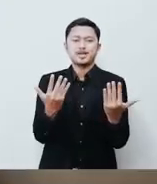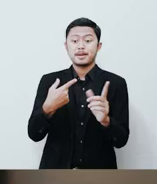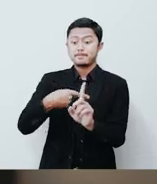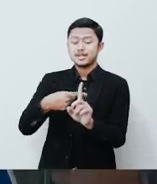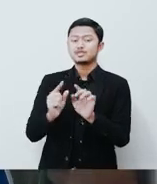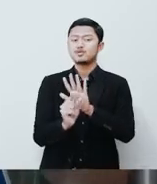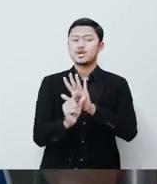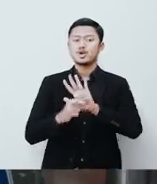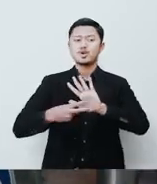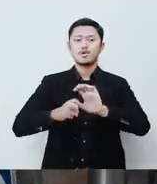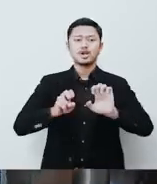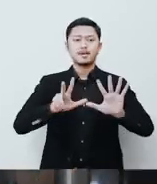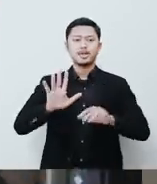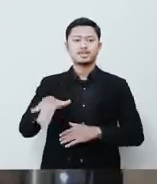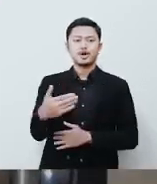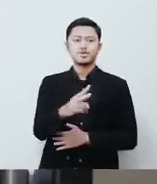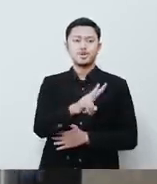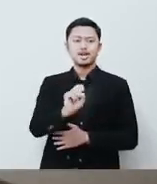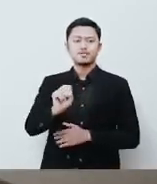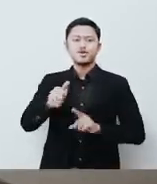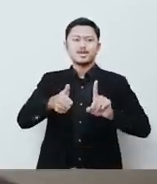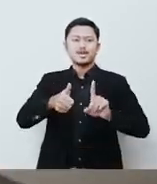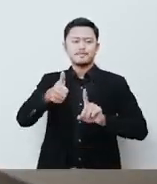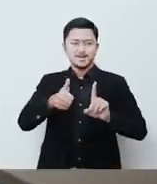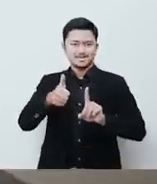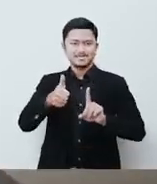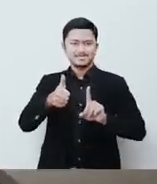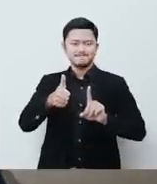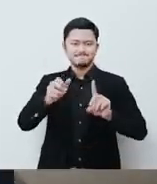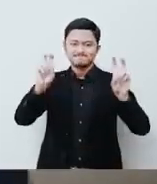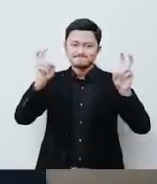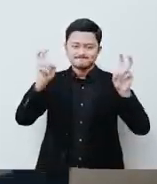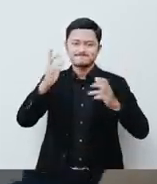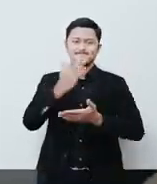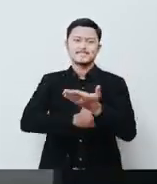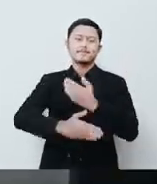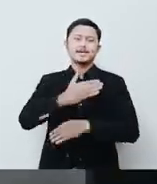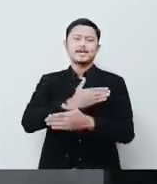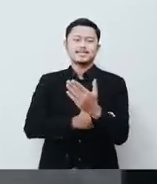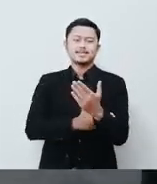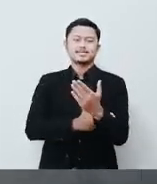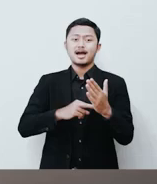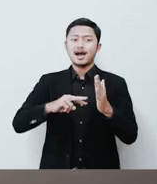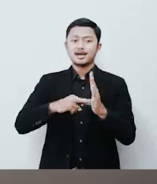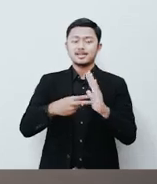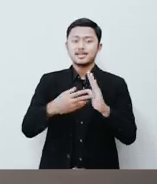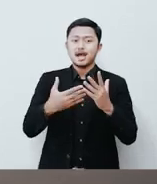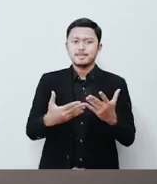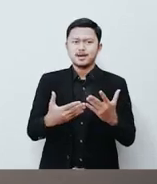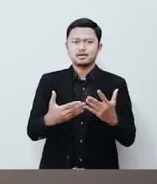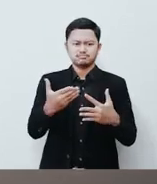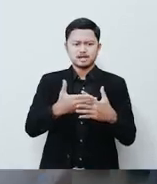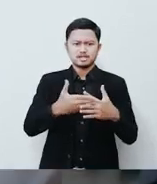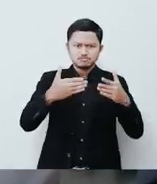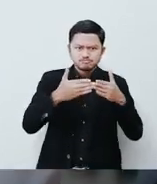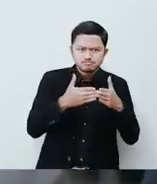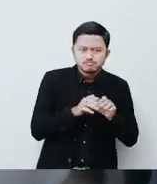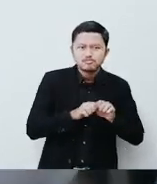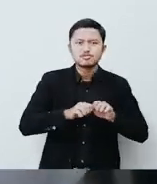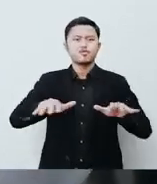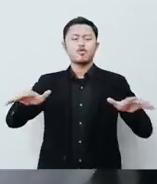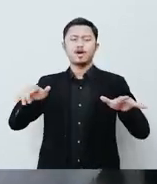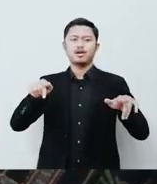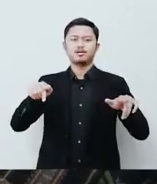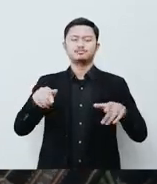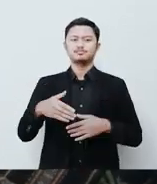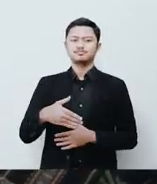publik dan Undang-Undang Nomor 8 Tahun 2016 tentang penyandang disabilitas yang menjadi pintu lebar dalam memberi